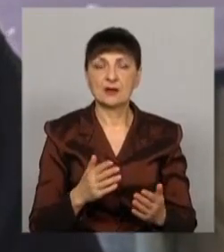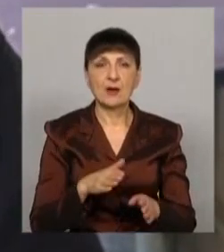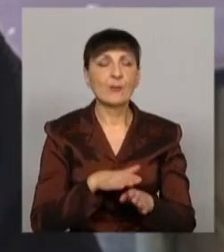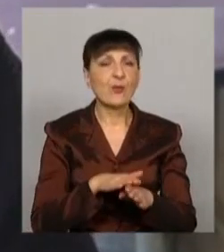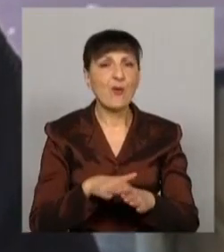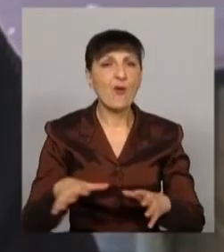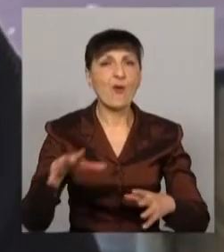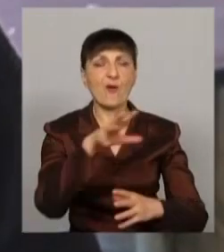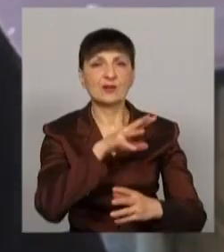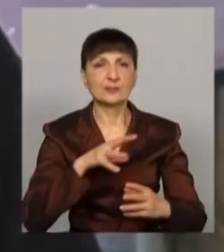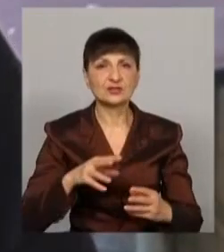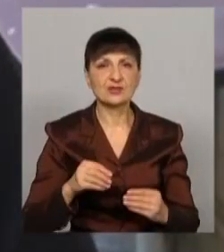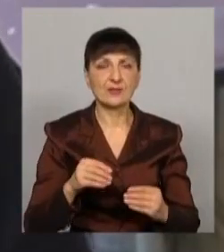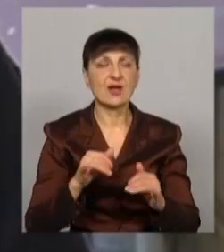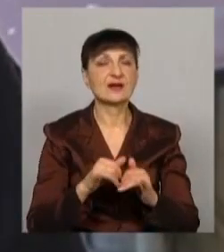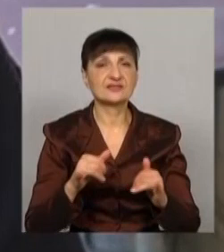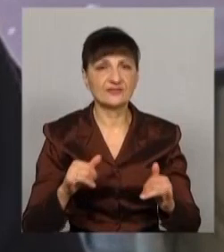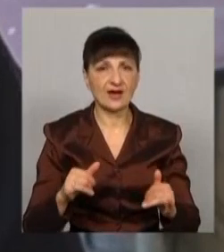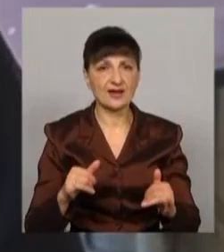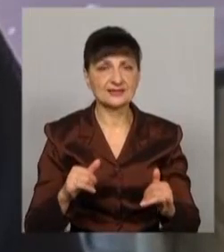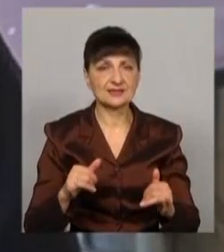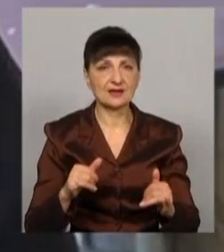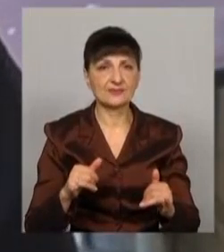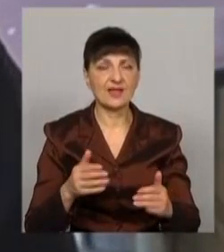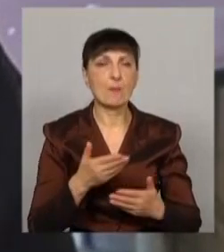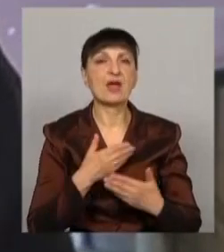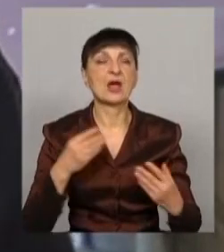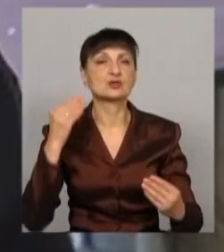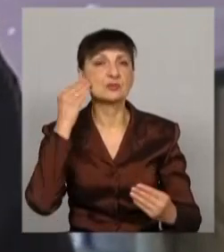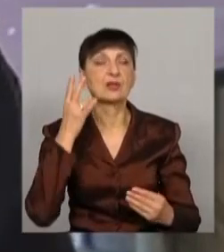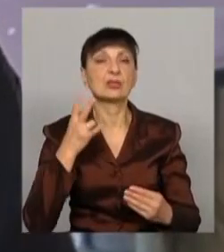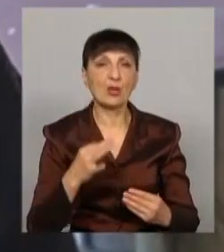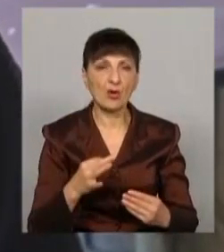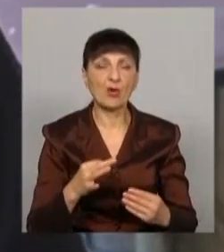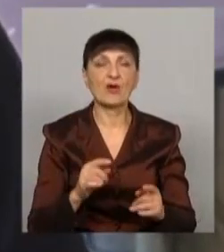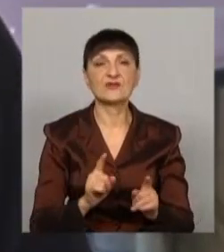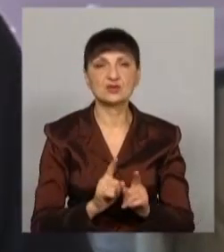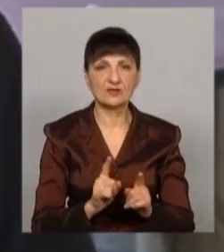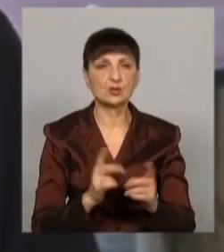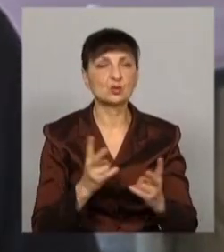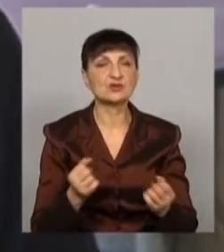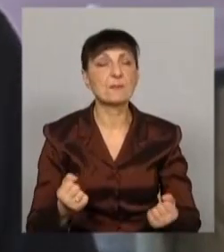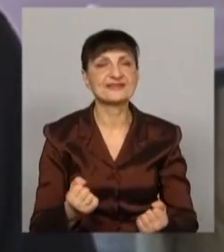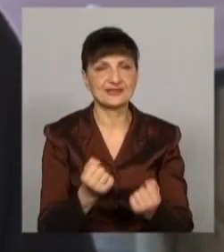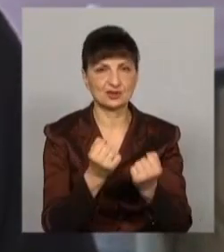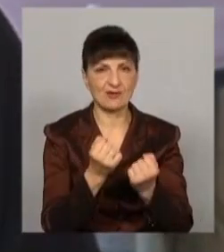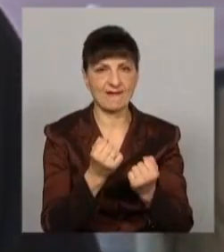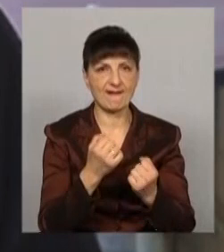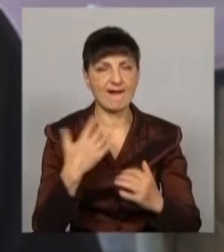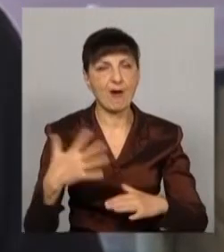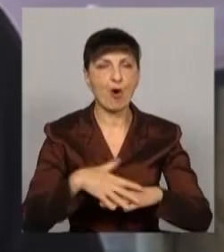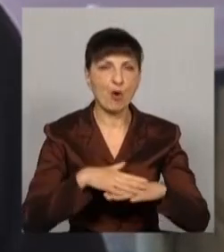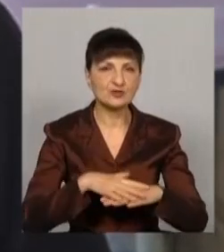полномасштабно как бы вот развивается, вот, по нашему мнению. Но в то же время нужна поддержка